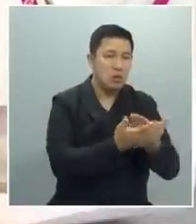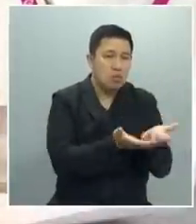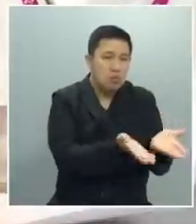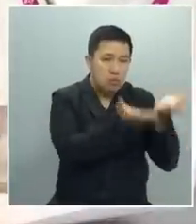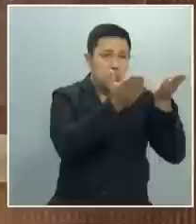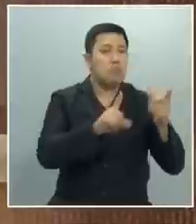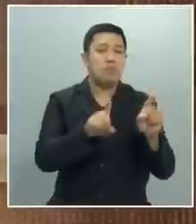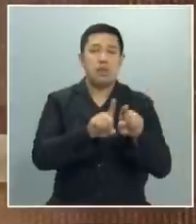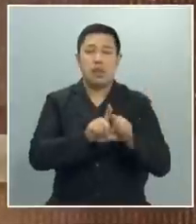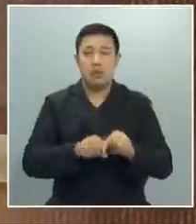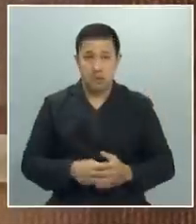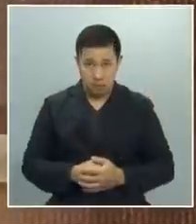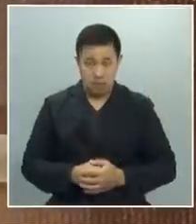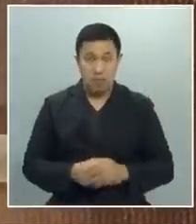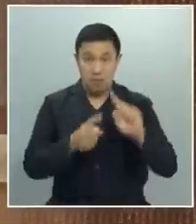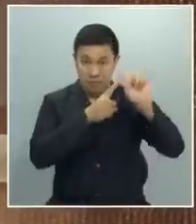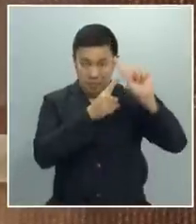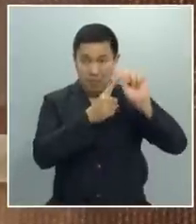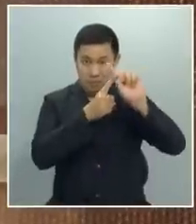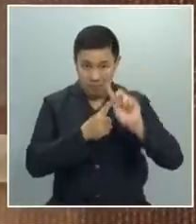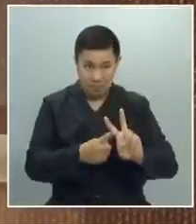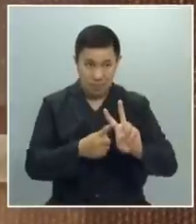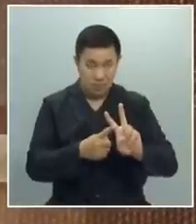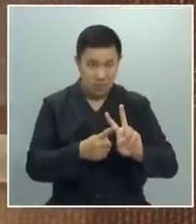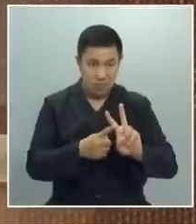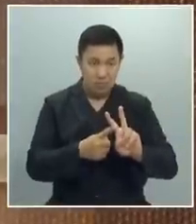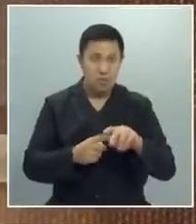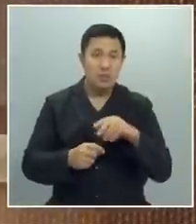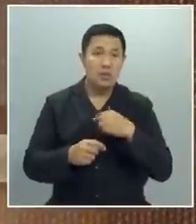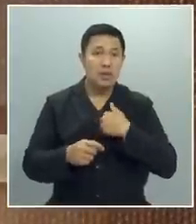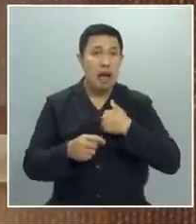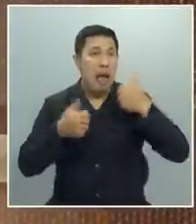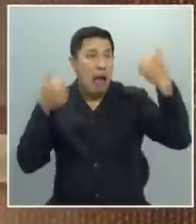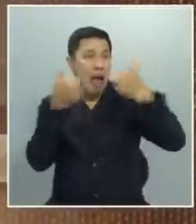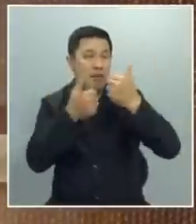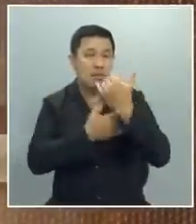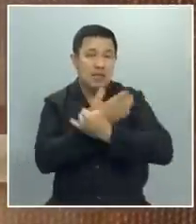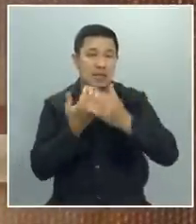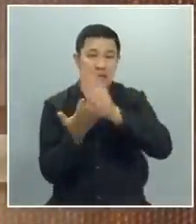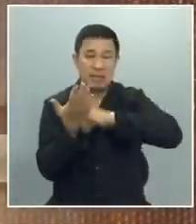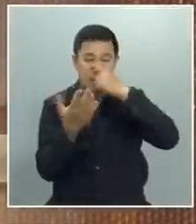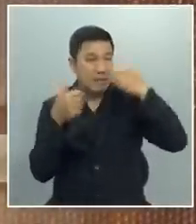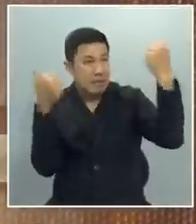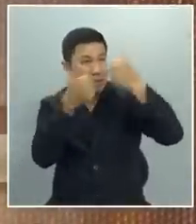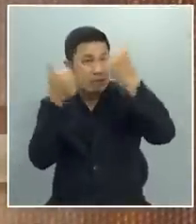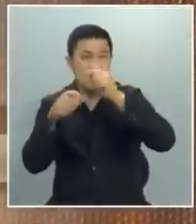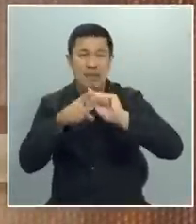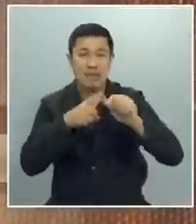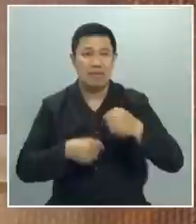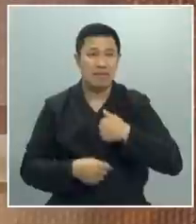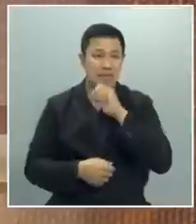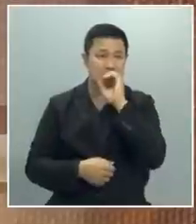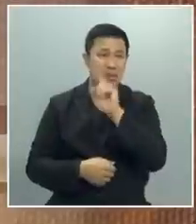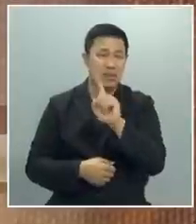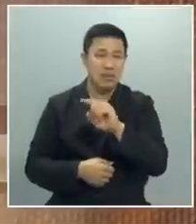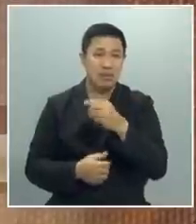ที่ 1ประการที่ 2เรื่องขีดความสามารถในการแข่งขันของประเทศไทยคุณเกรียงไกรเนี่ยบอกถึงขนาด